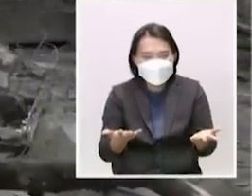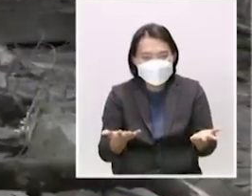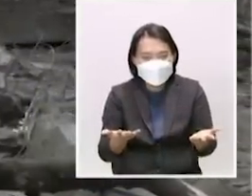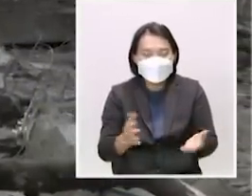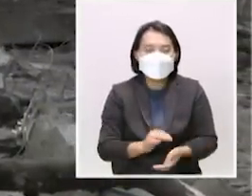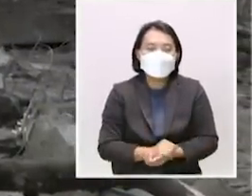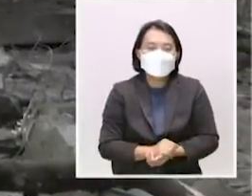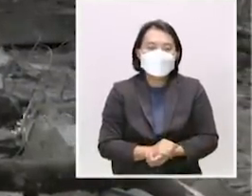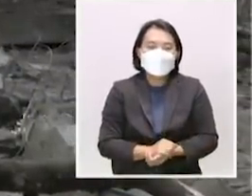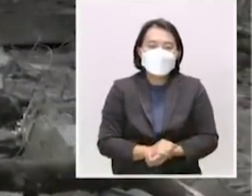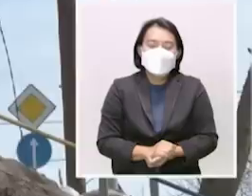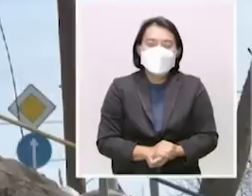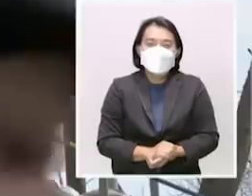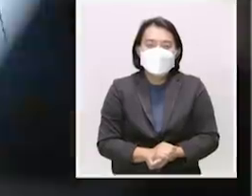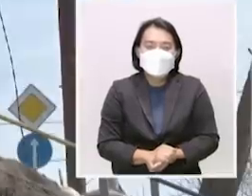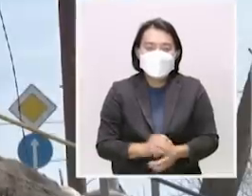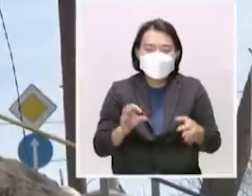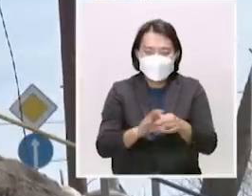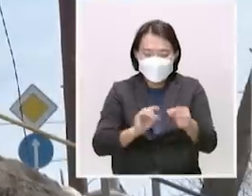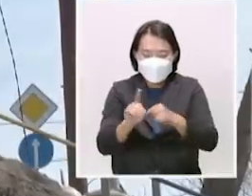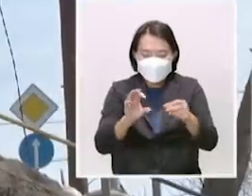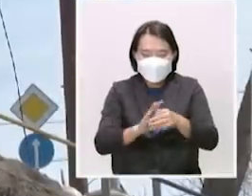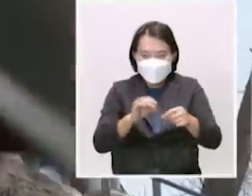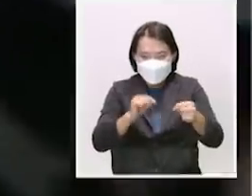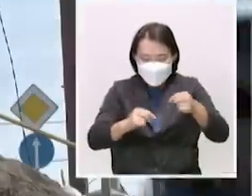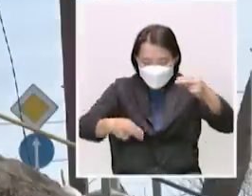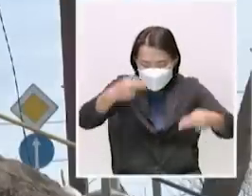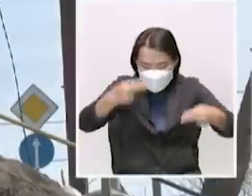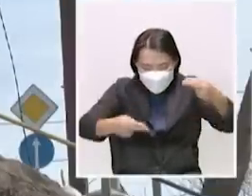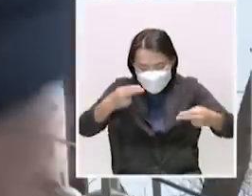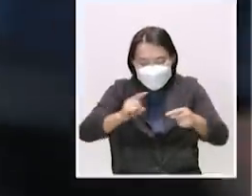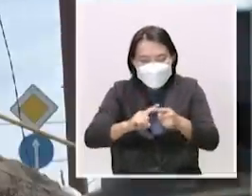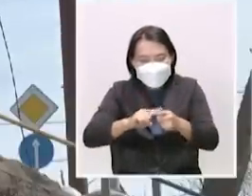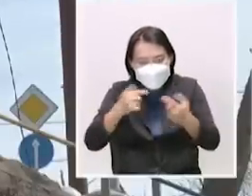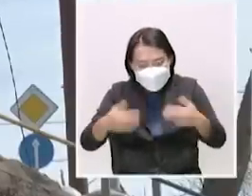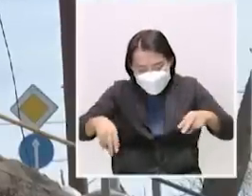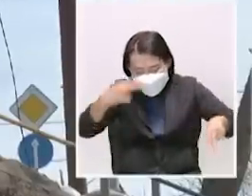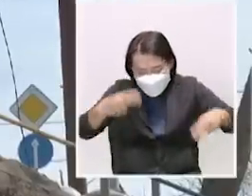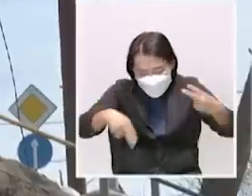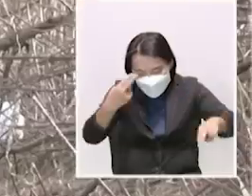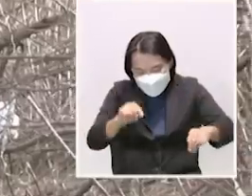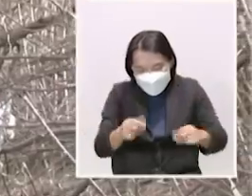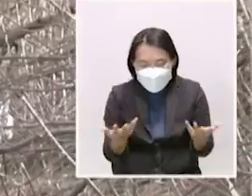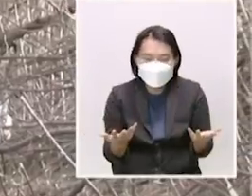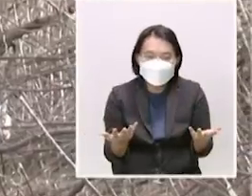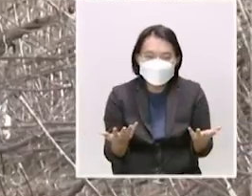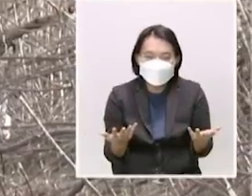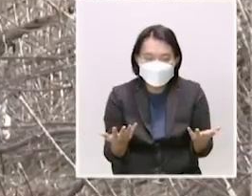าม